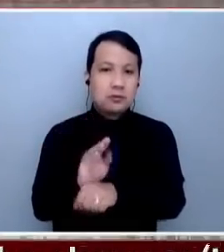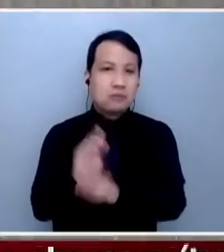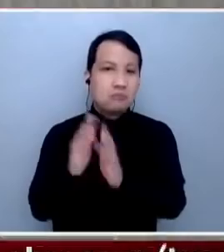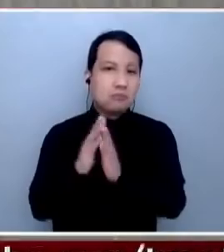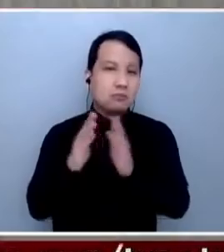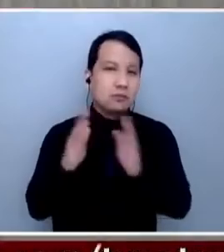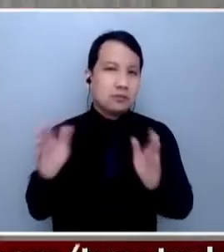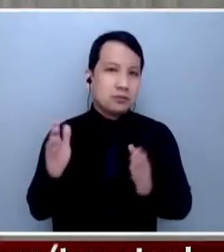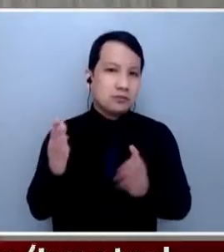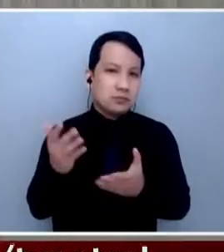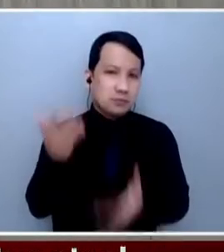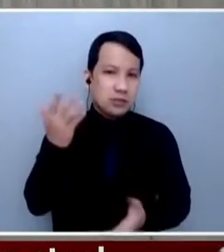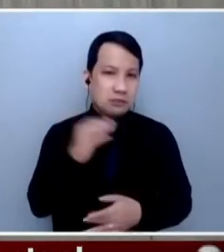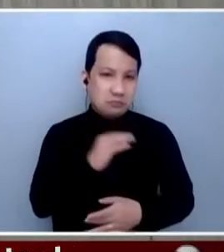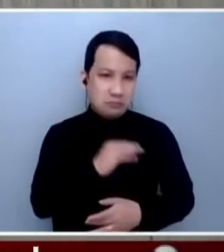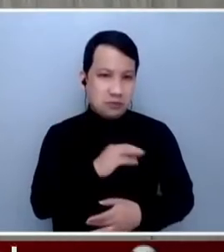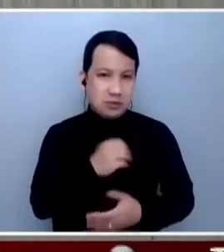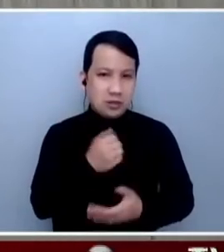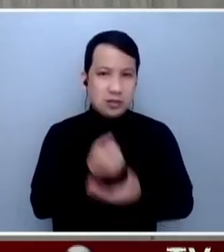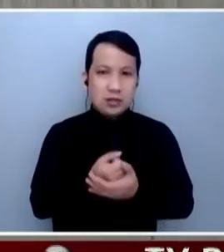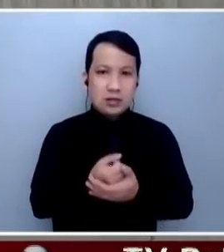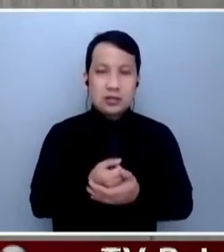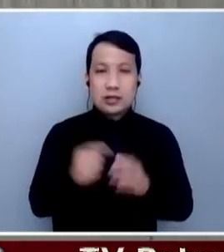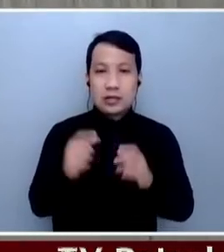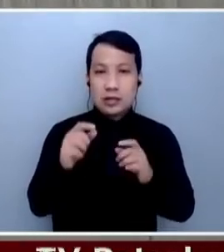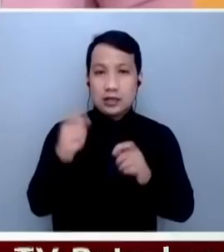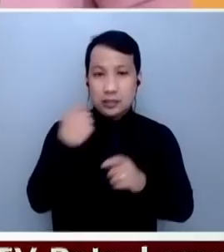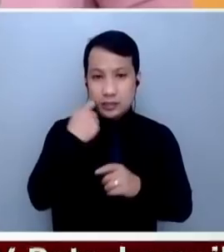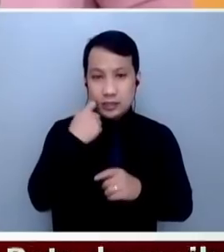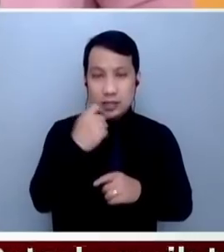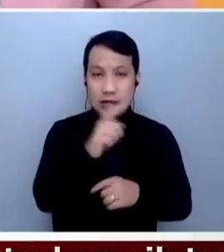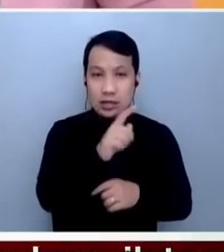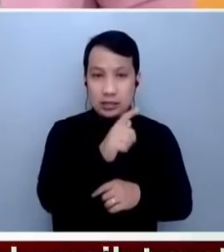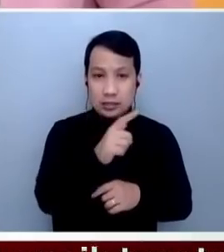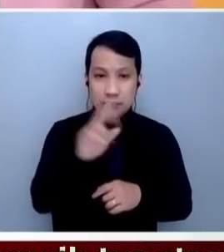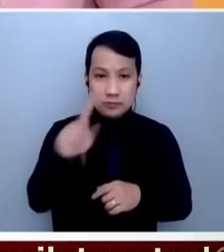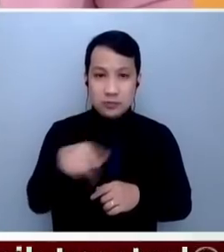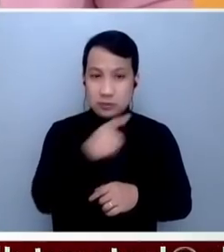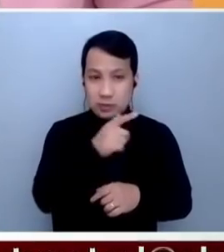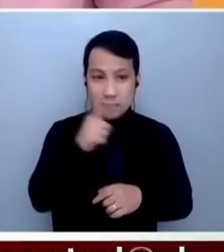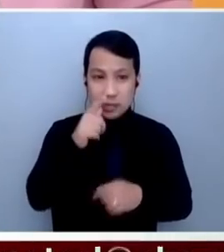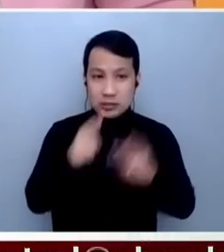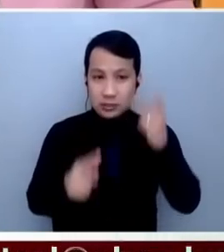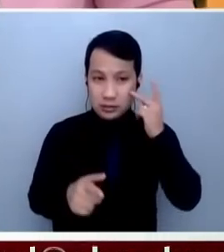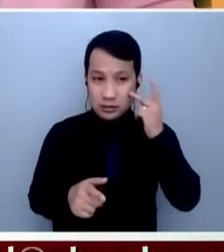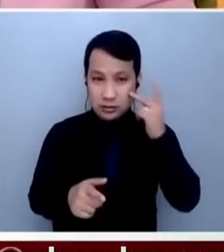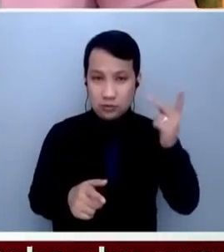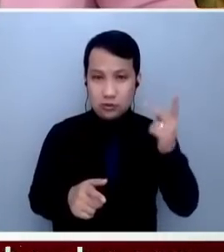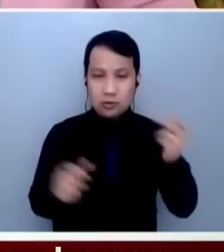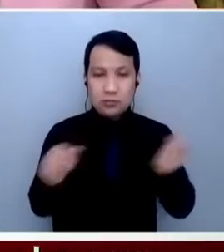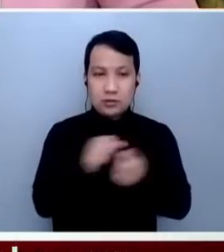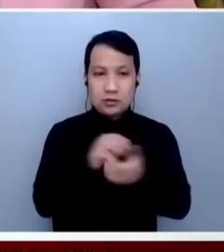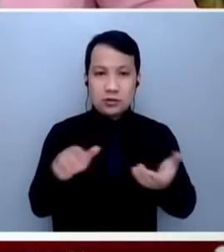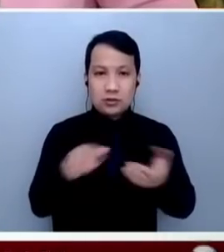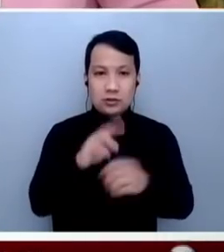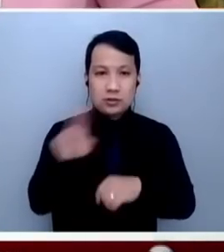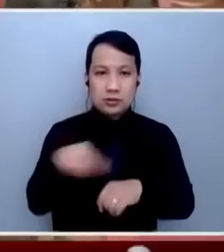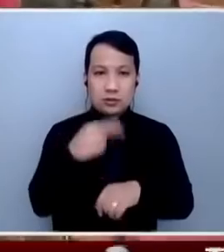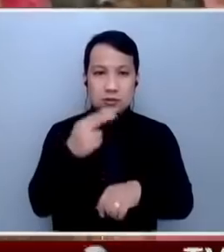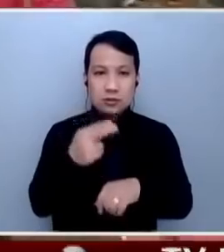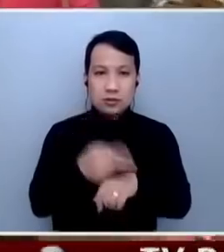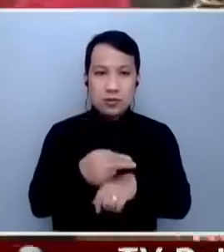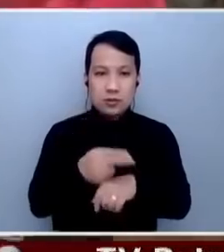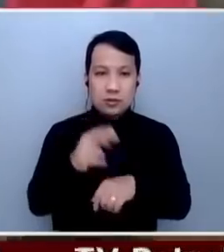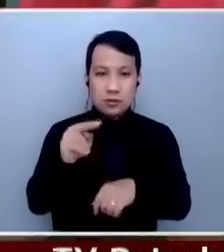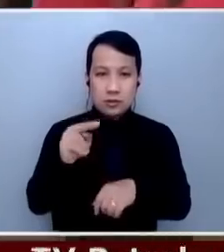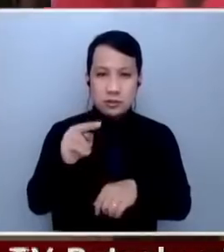tubo. Nasa Batangas naman kanina ang Team Lenny Kiko na naghayag ng interes na buwagin na ang National Task Force to